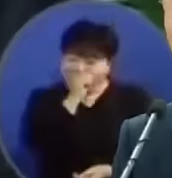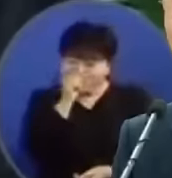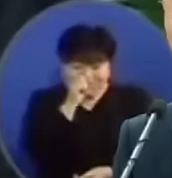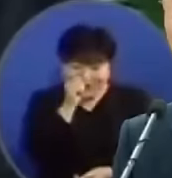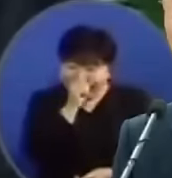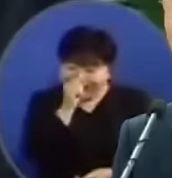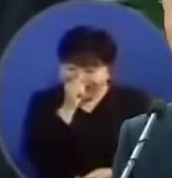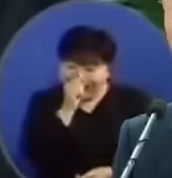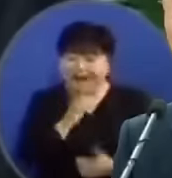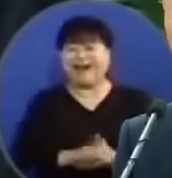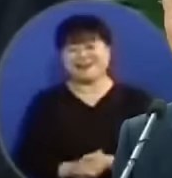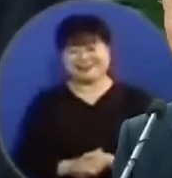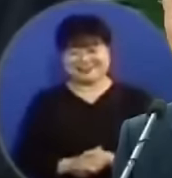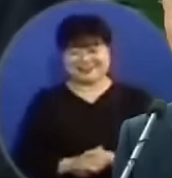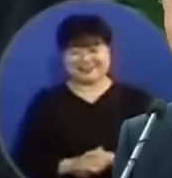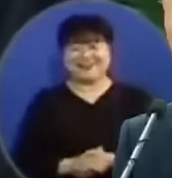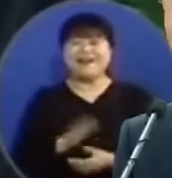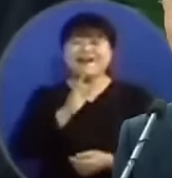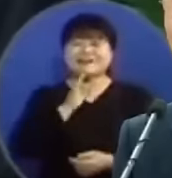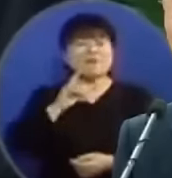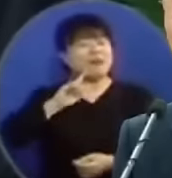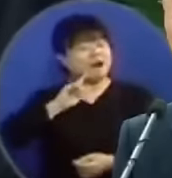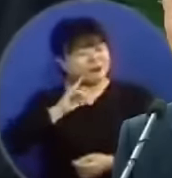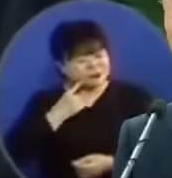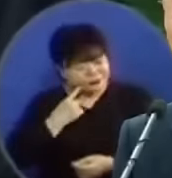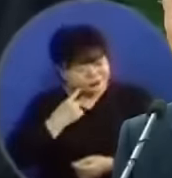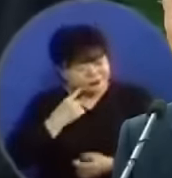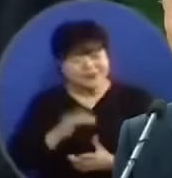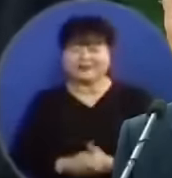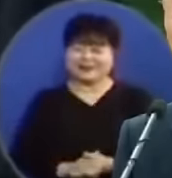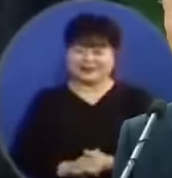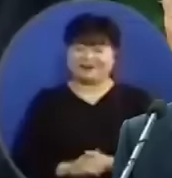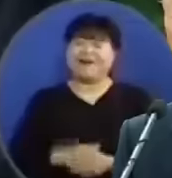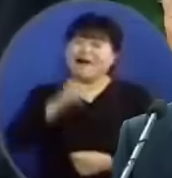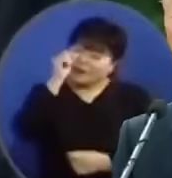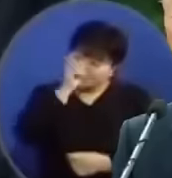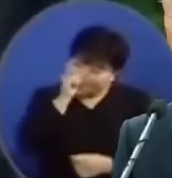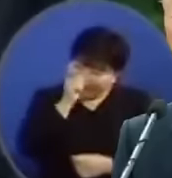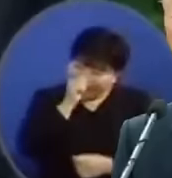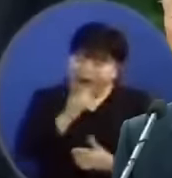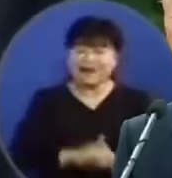좋네, 정말 아름답다, 좋다,